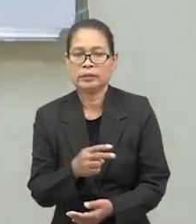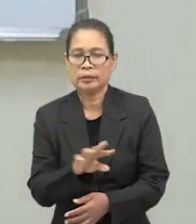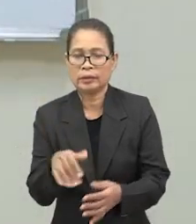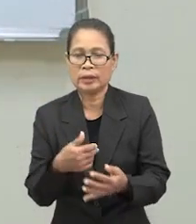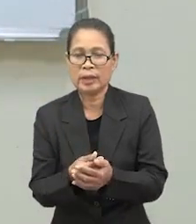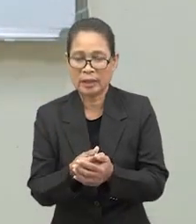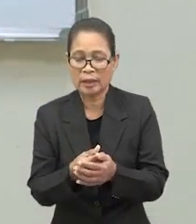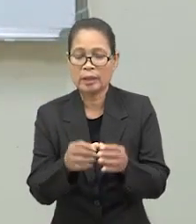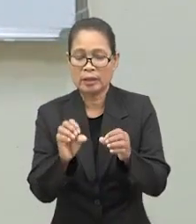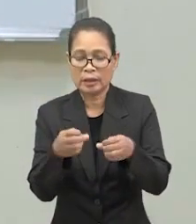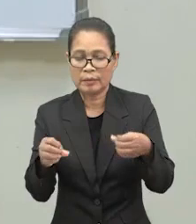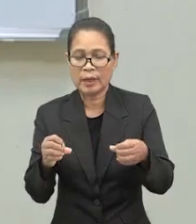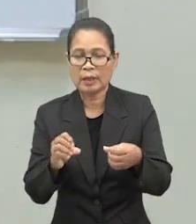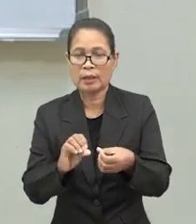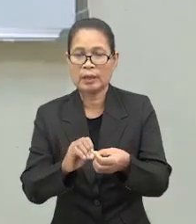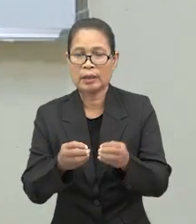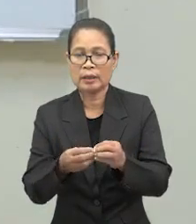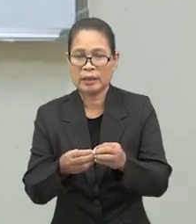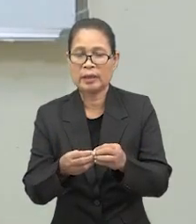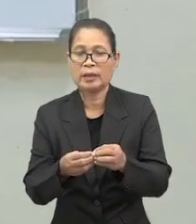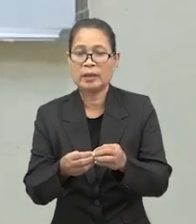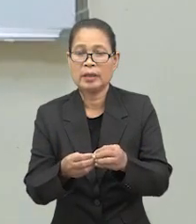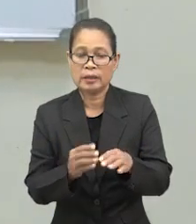dạ chẳng còn mớ bạn lấy thỏi dương